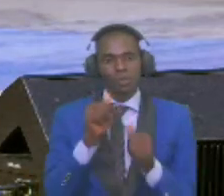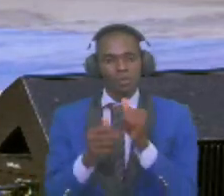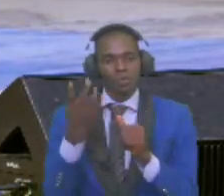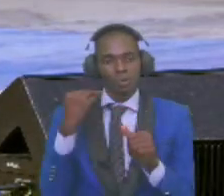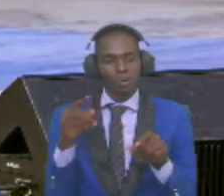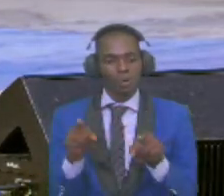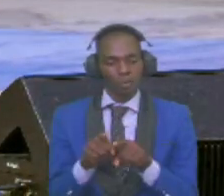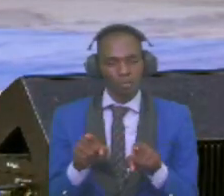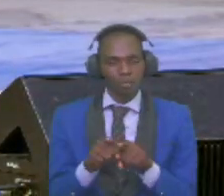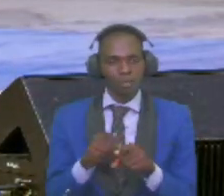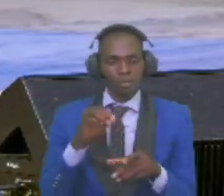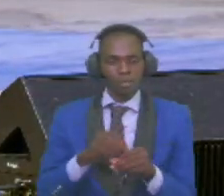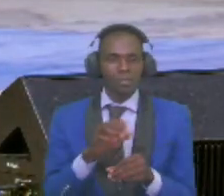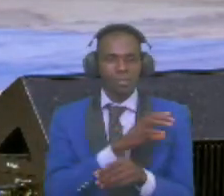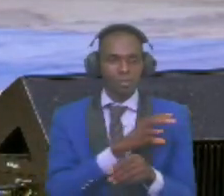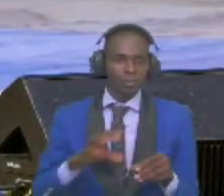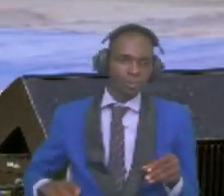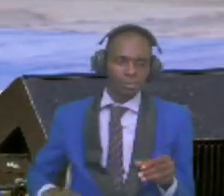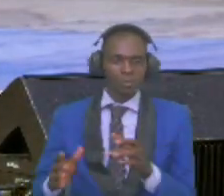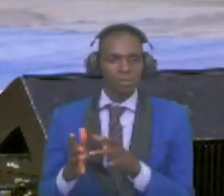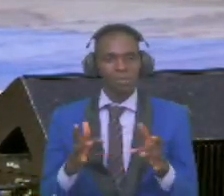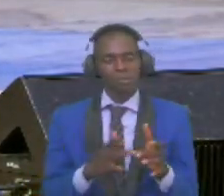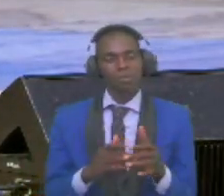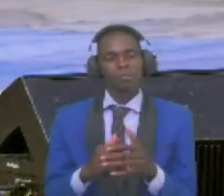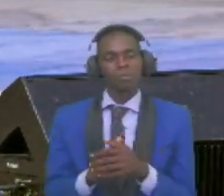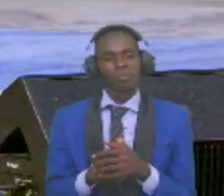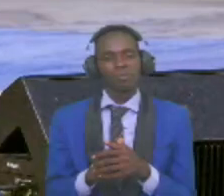était un jésus christ